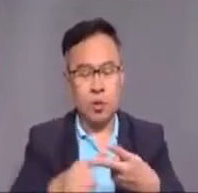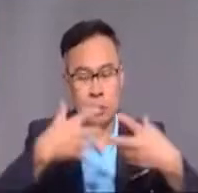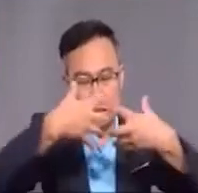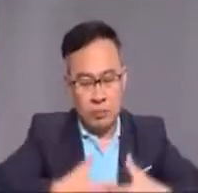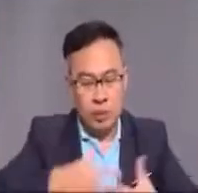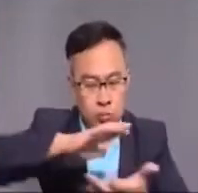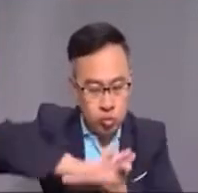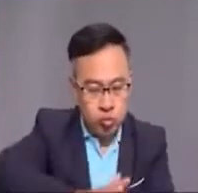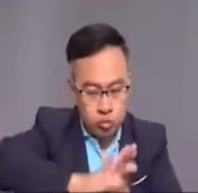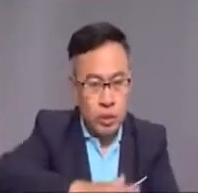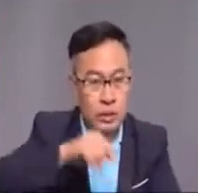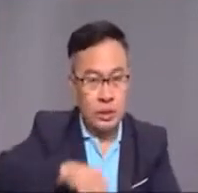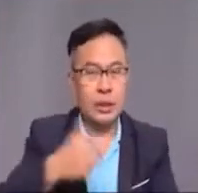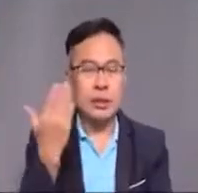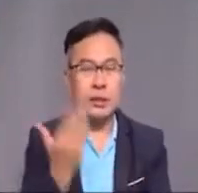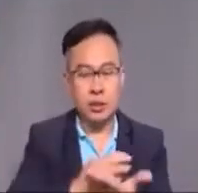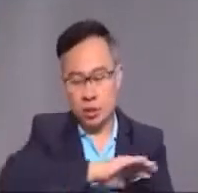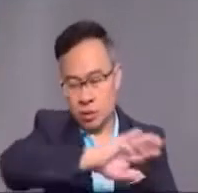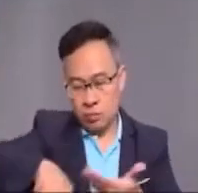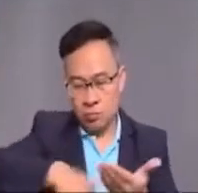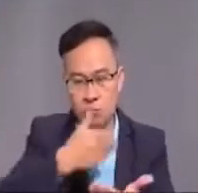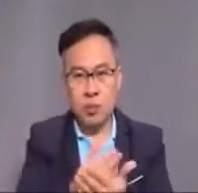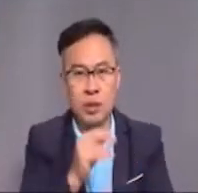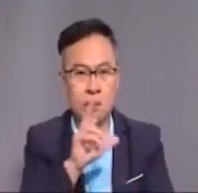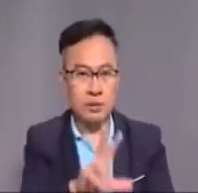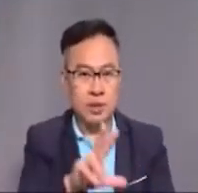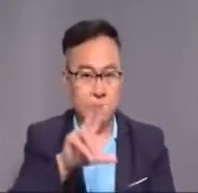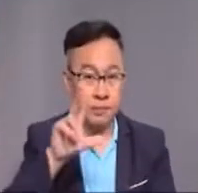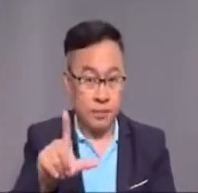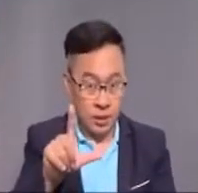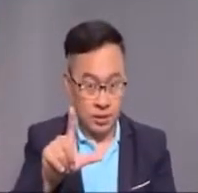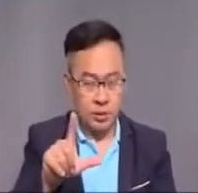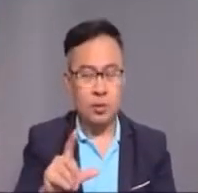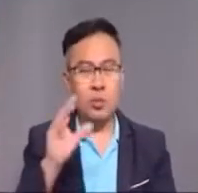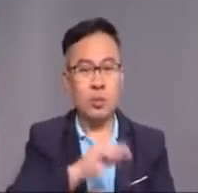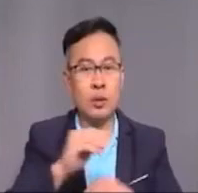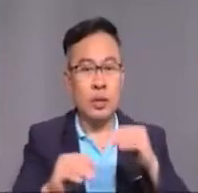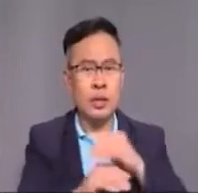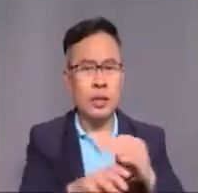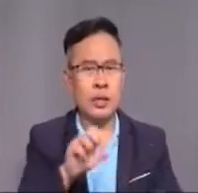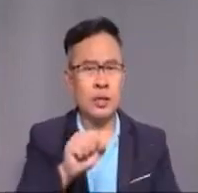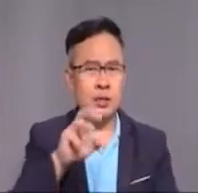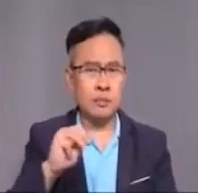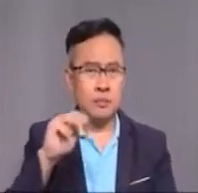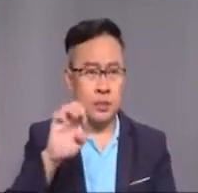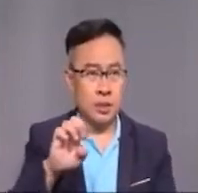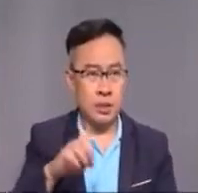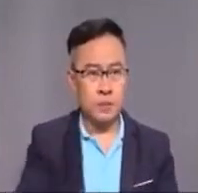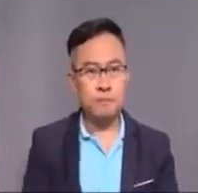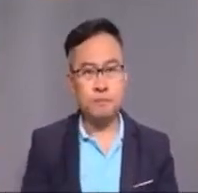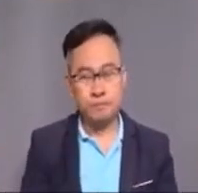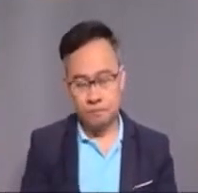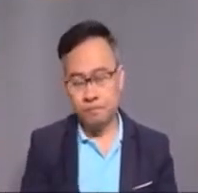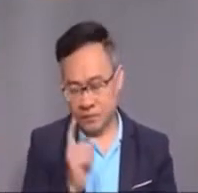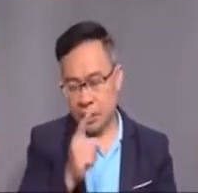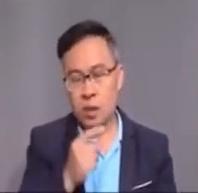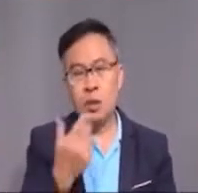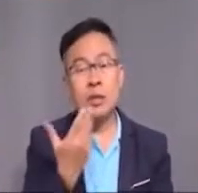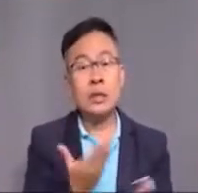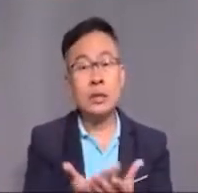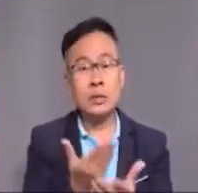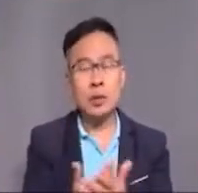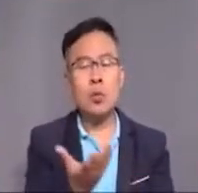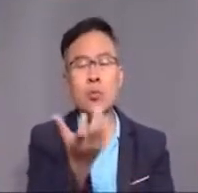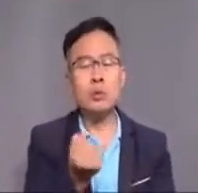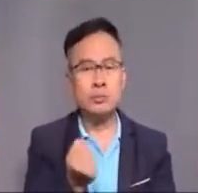เนี่ย ทั้งหมดเนี่ยนะครับ3ล้านบาท แต่ถ้ากลัวโครงการสินเชื่อ SME จริงๆมันถึงเท่าไหร่อ่ะ20ล้าน ใช่ครับ ดอกเบี้ยเป็นไงอะ